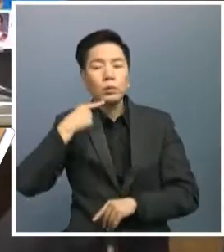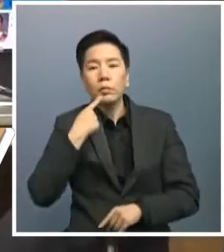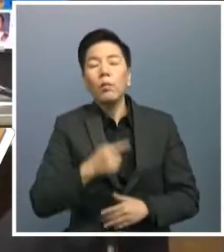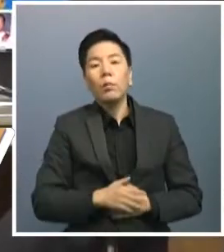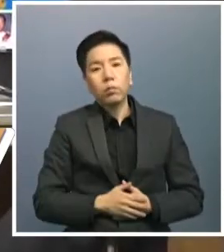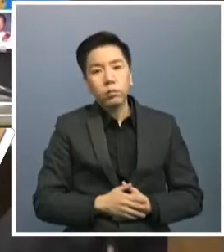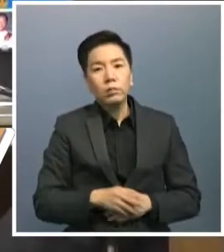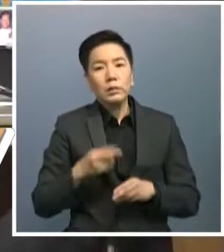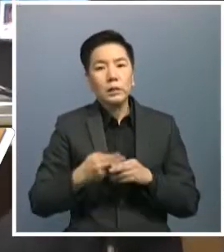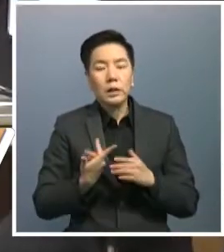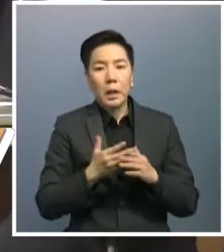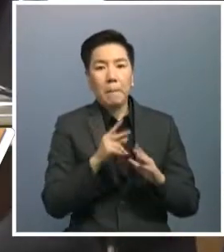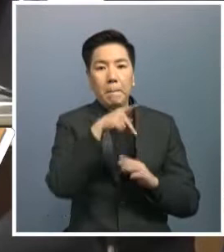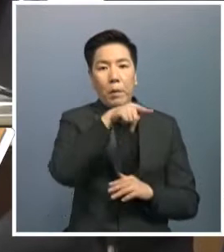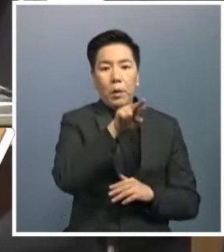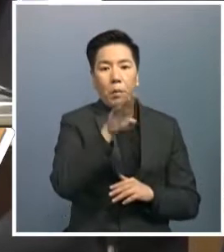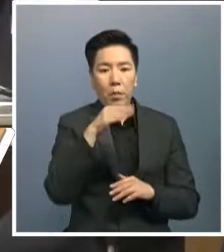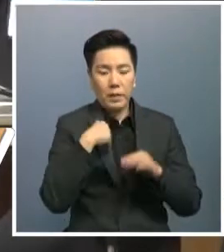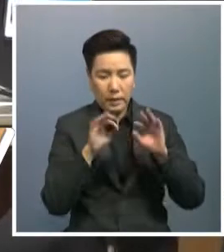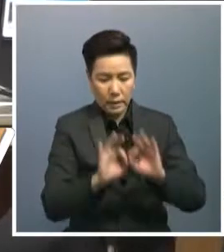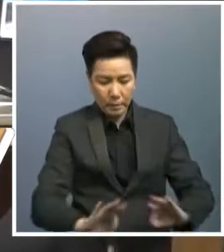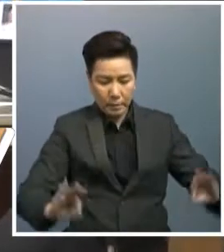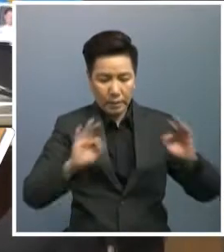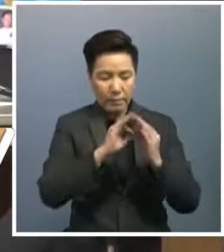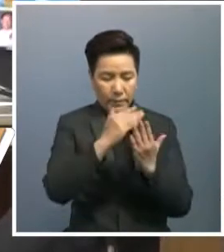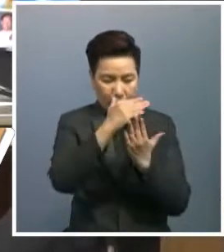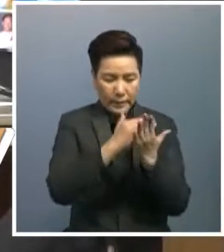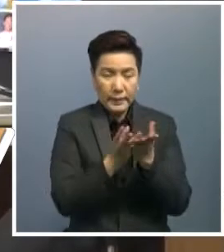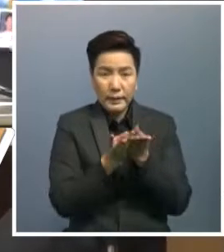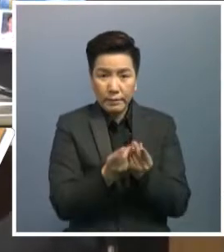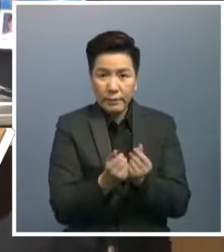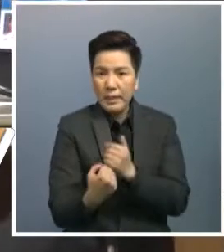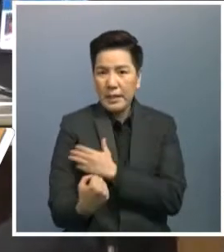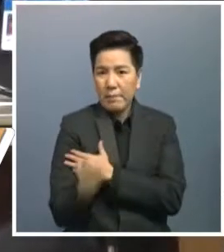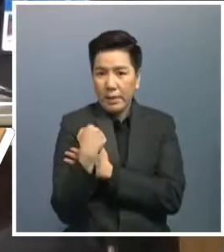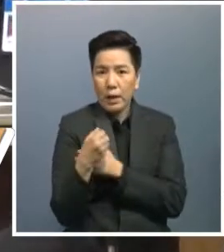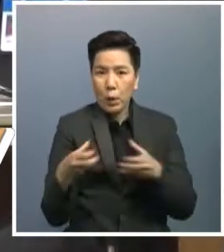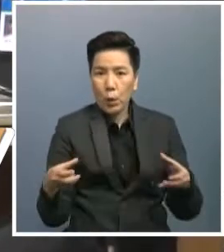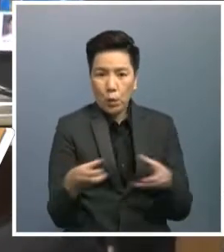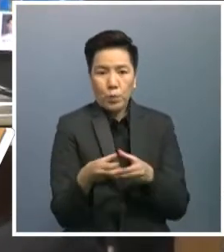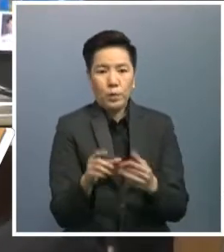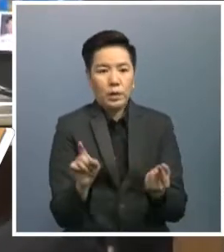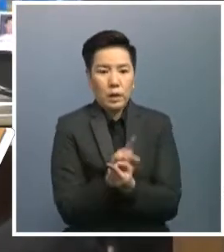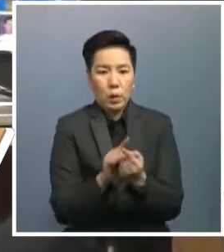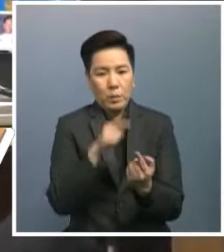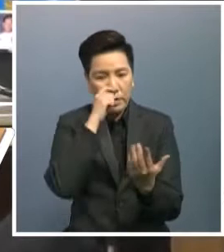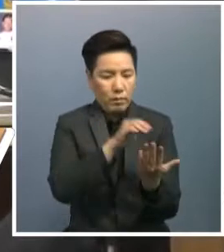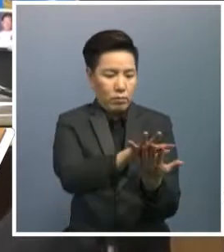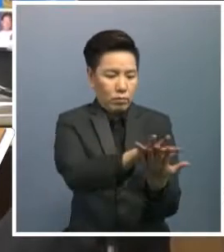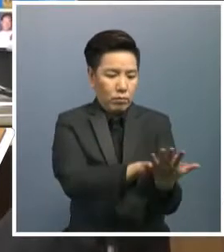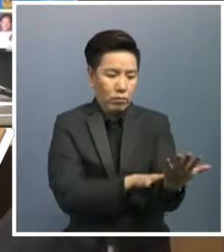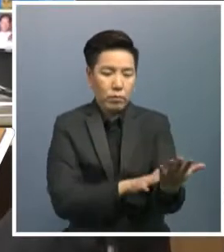กล่าวว่าร่างพ.ร.ฎ.ทะเบียนดังกล่าวมีหลักการสำคัญก็คือการส่งเสริมความเข้มแข็งขององค์กรภาคประชาสังคมทั่วประเทศ